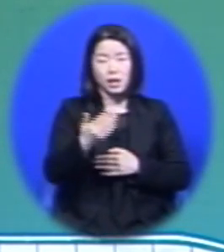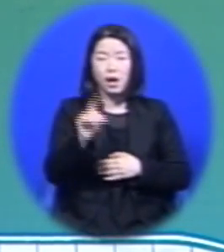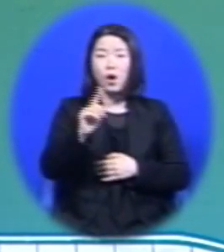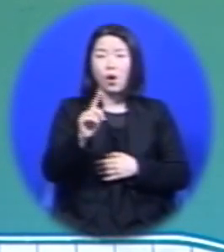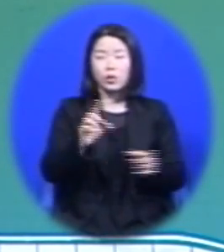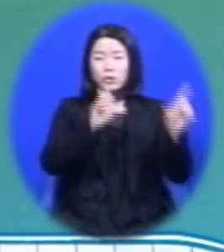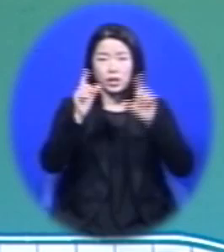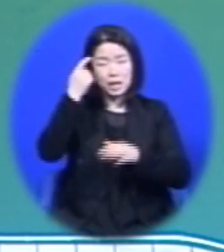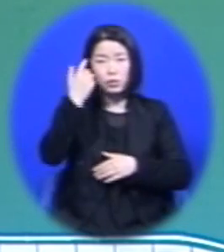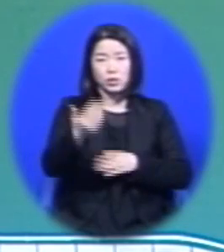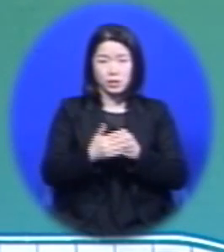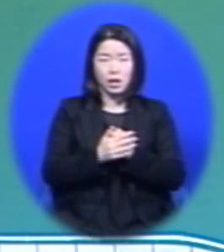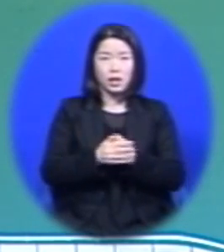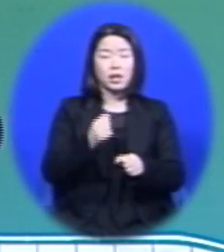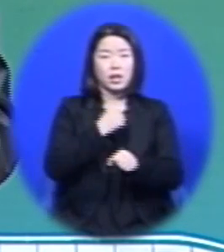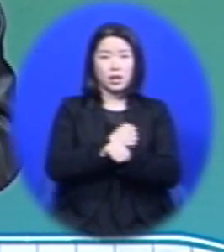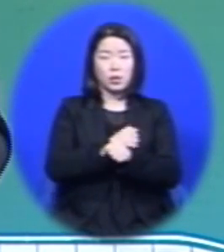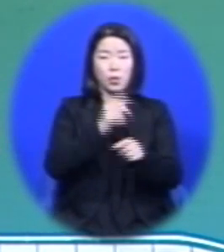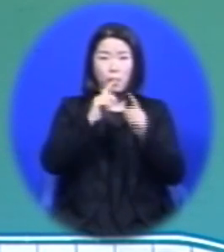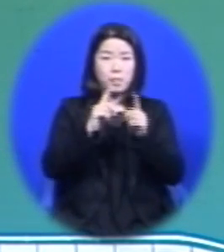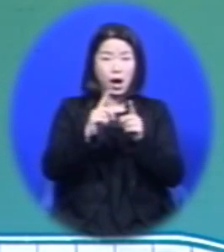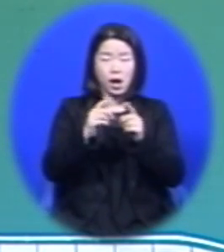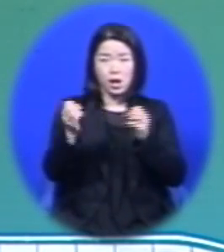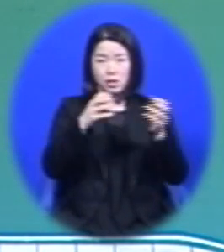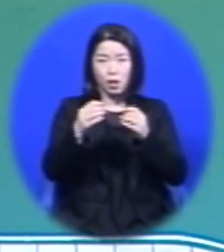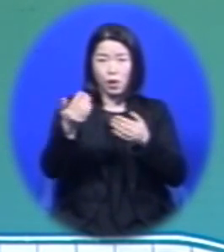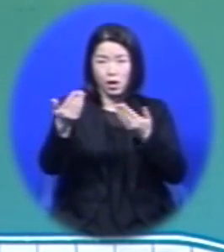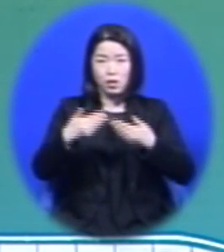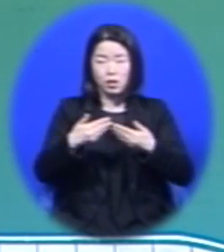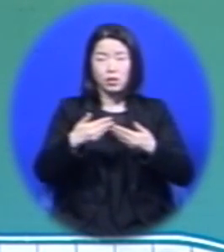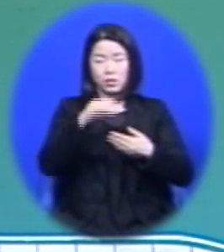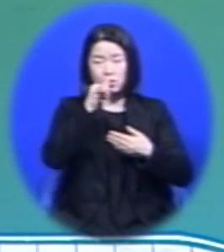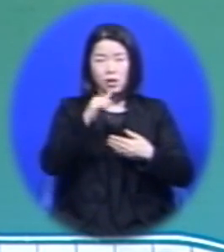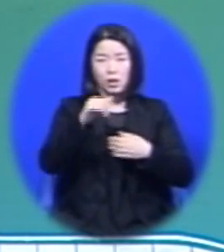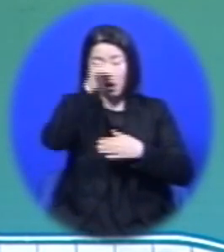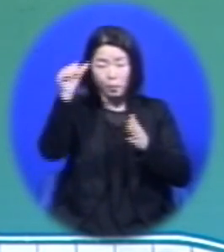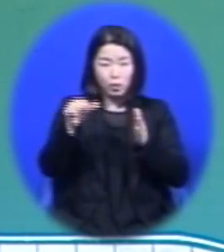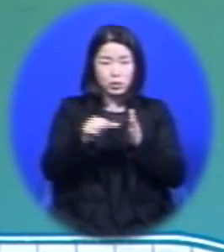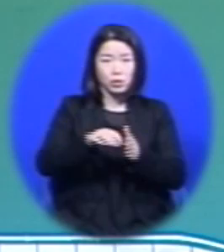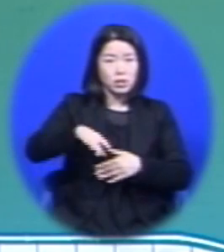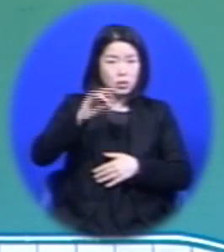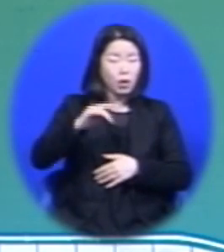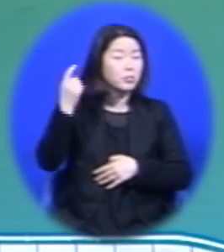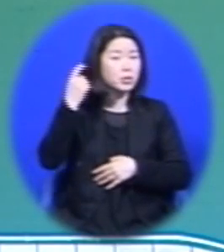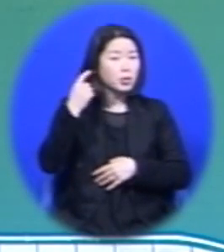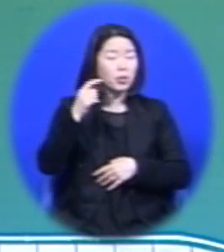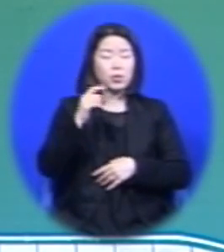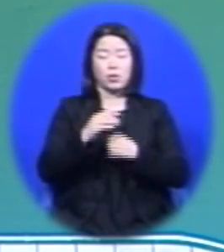어떻게 사시느냐라고 말을 걸어오는데 평생 처음 들어보는 따뜻한